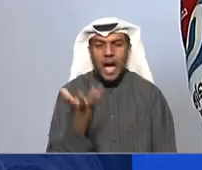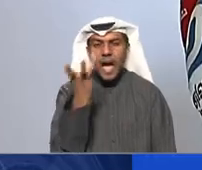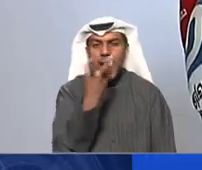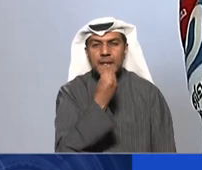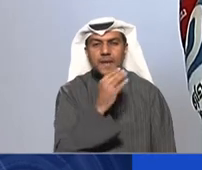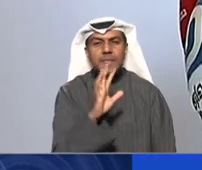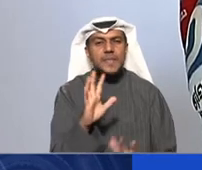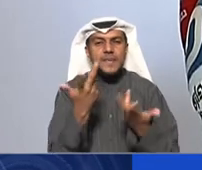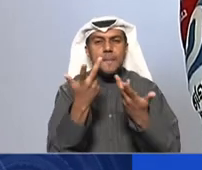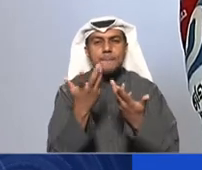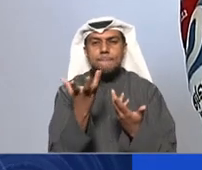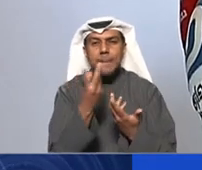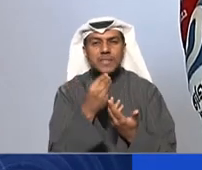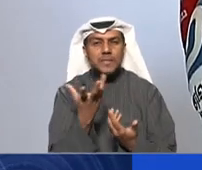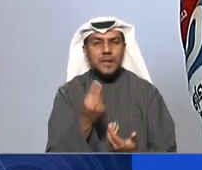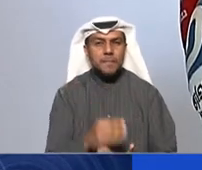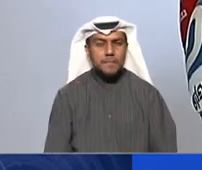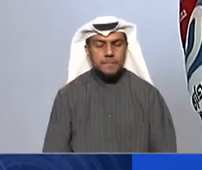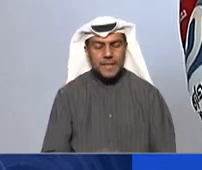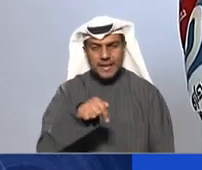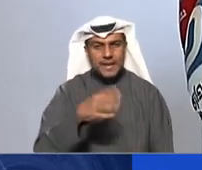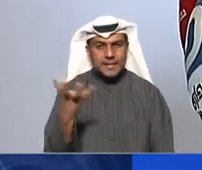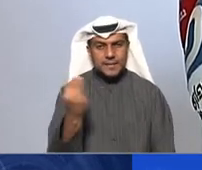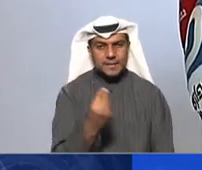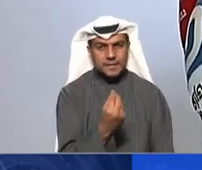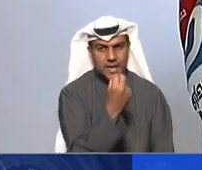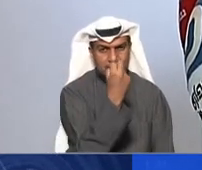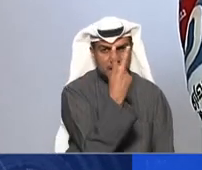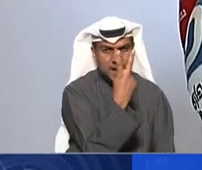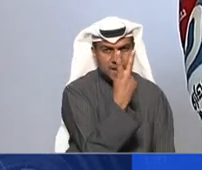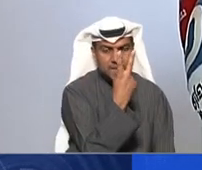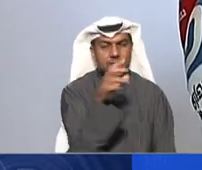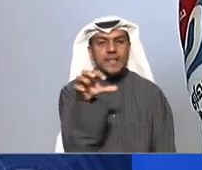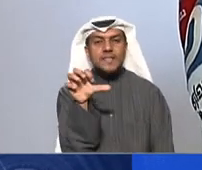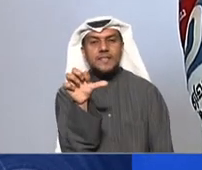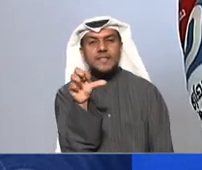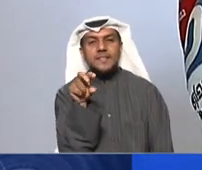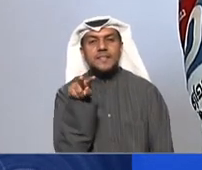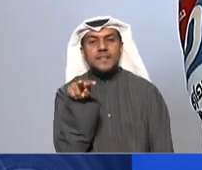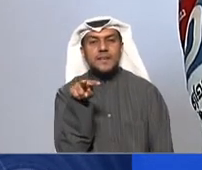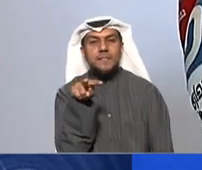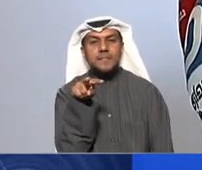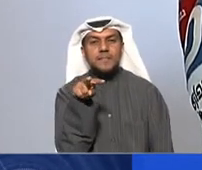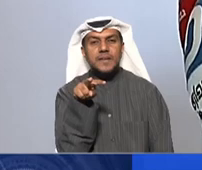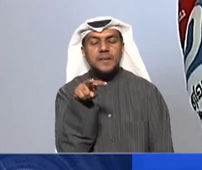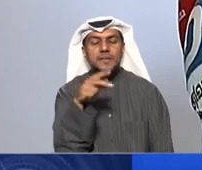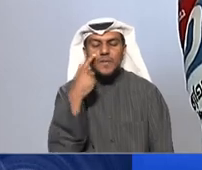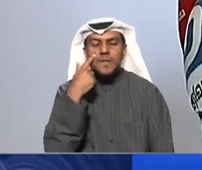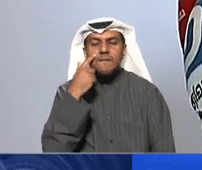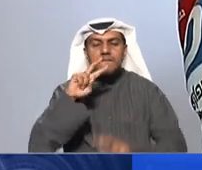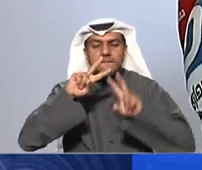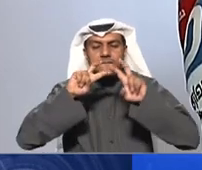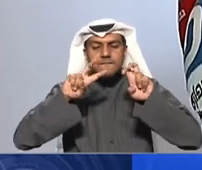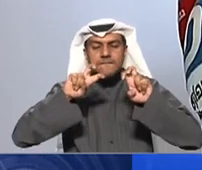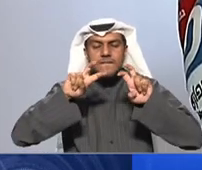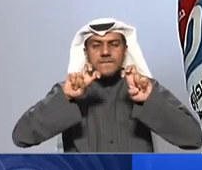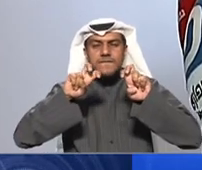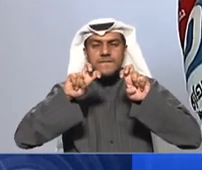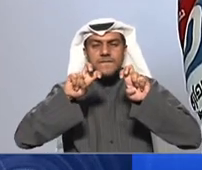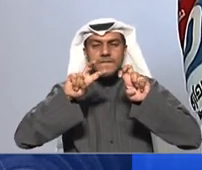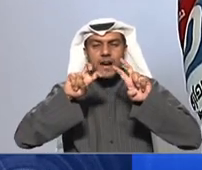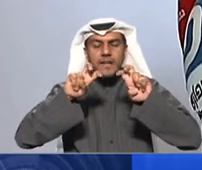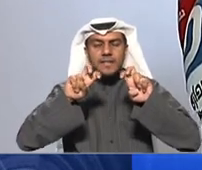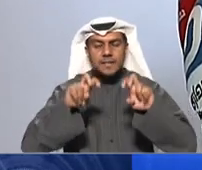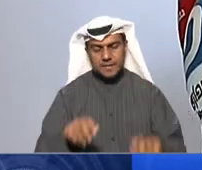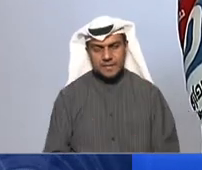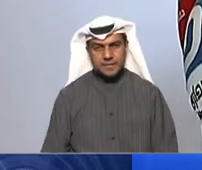تقريبا وصلنا إلى 2900 اختبار حاليا. الحالة اللي سجلت خلال 24 ساعة